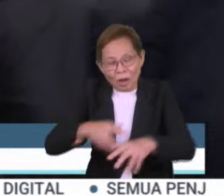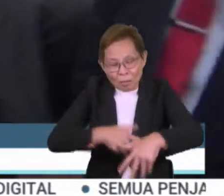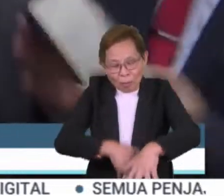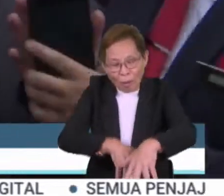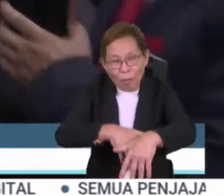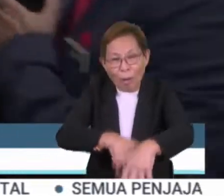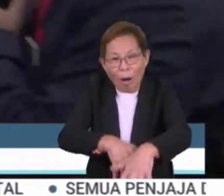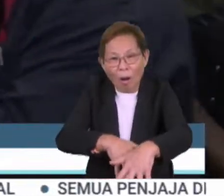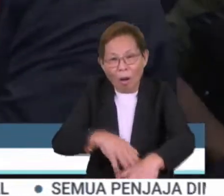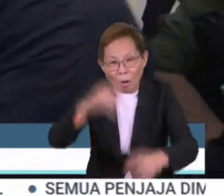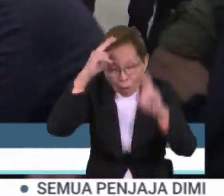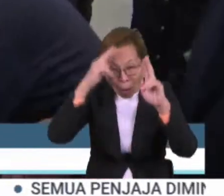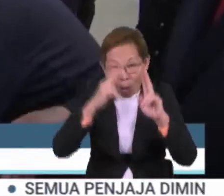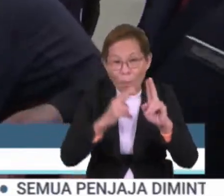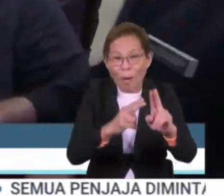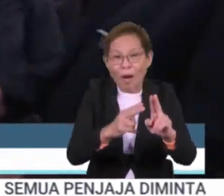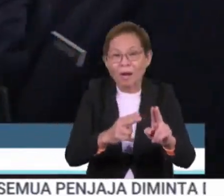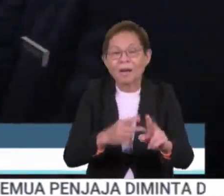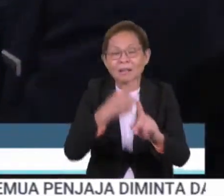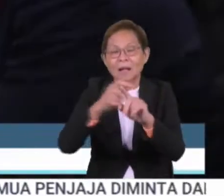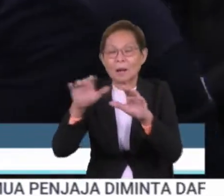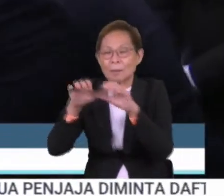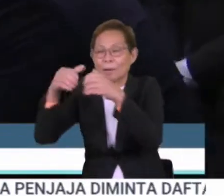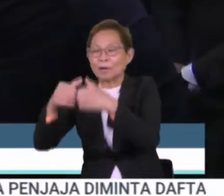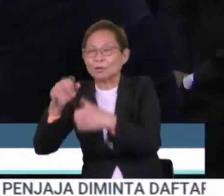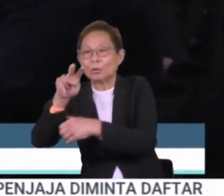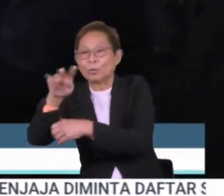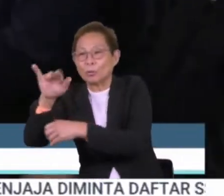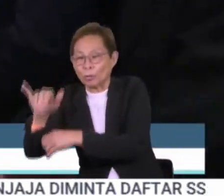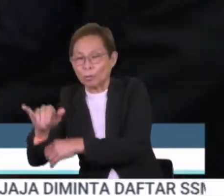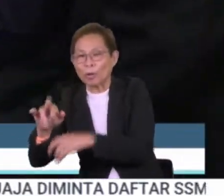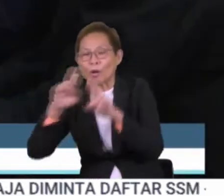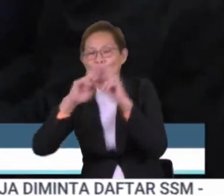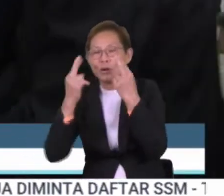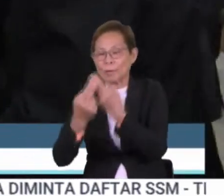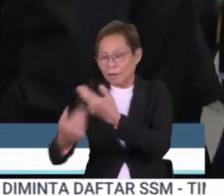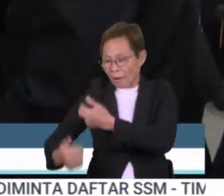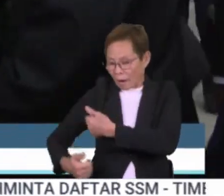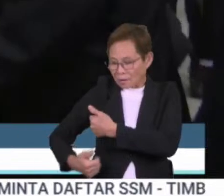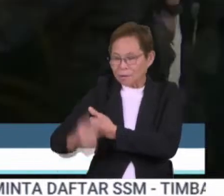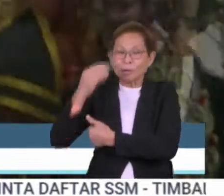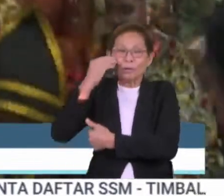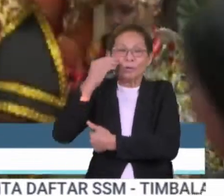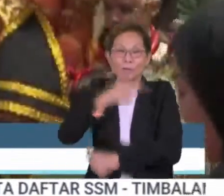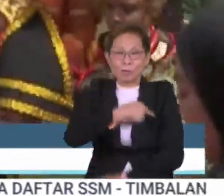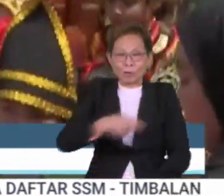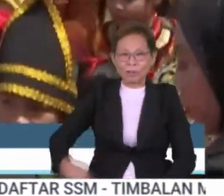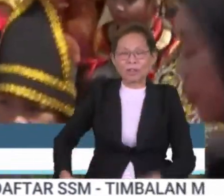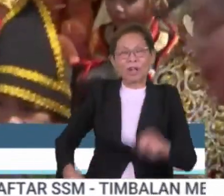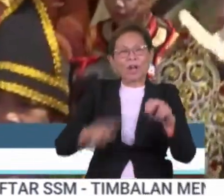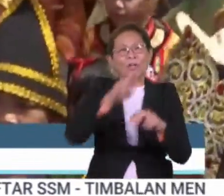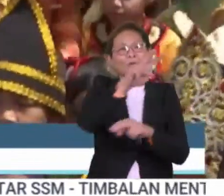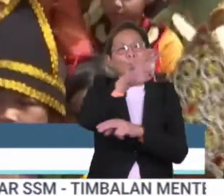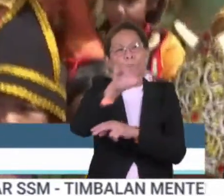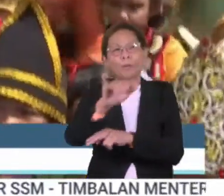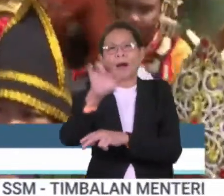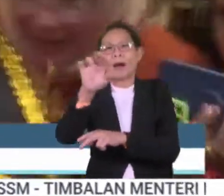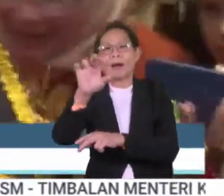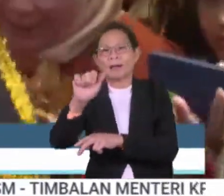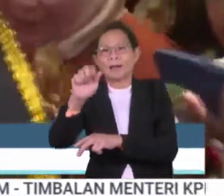kawalan kehormatan setempat daripada Batalion ke-26 Regimen Askar Melayu Diraja 26